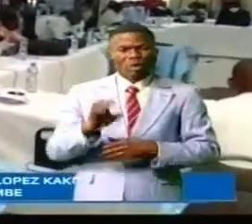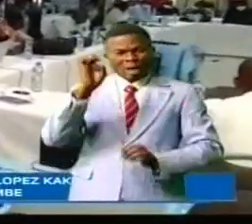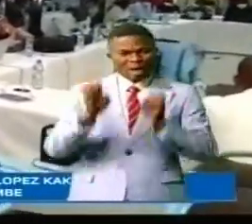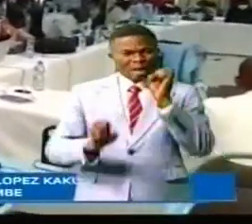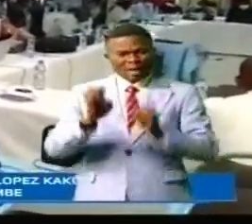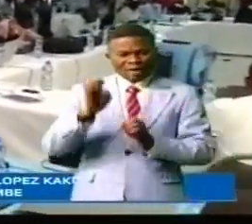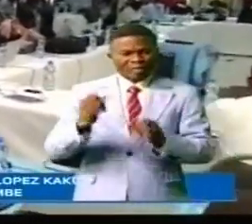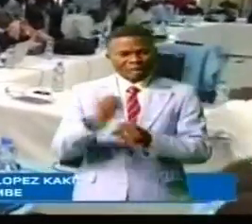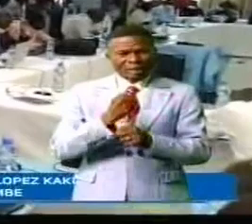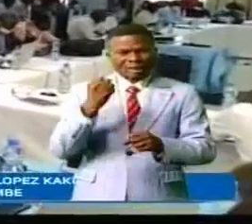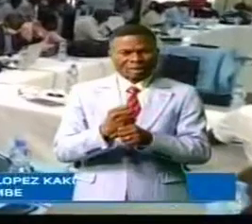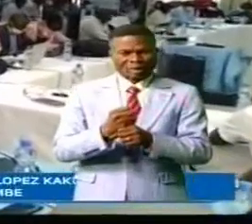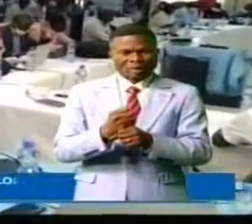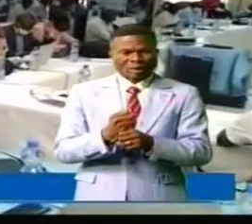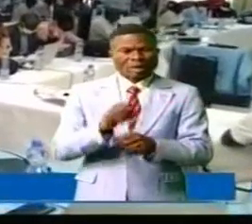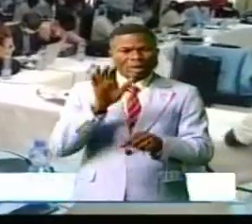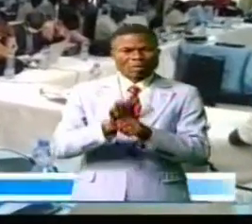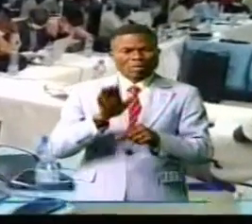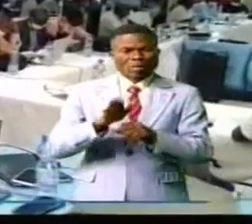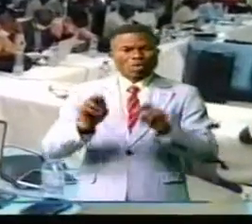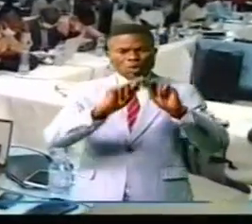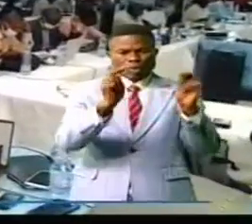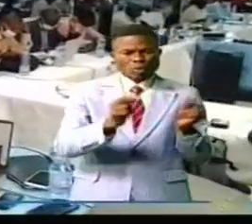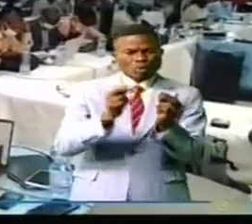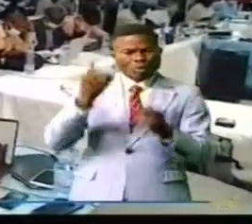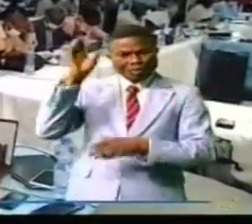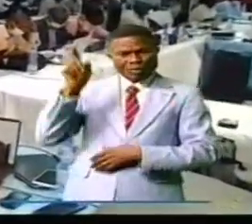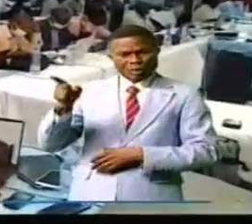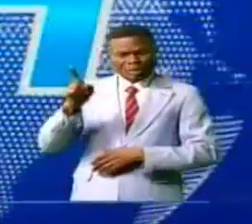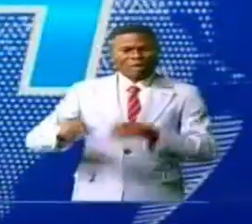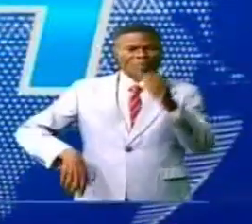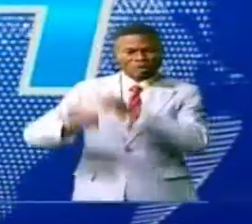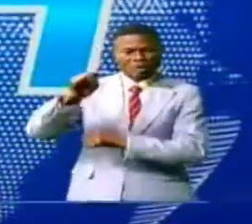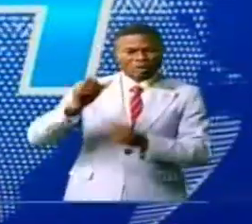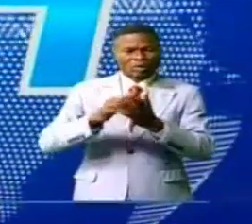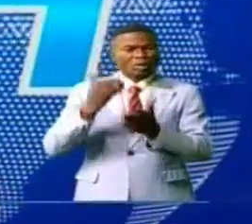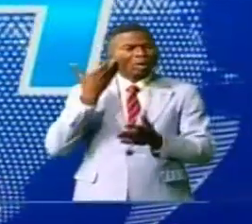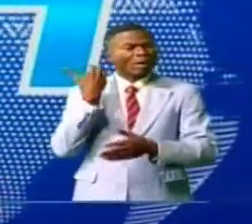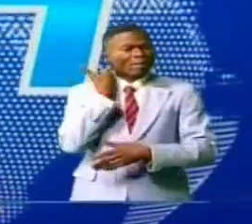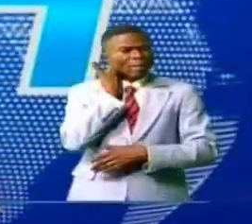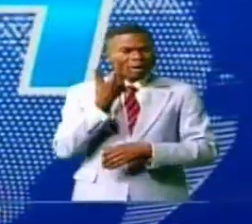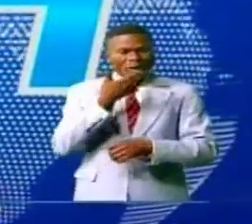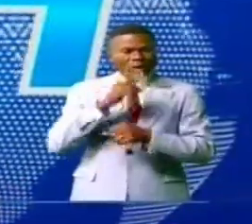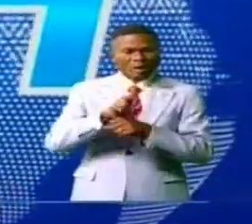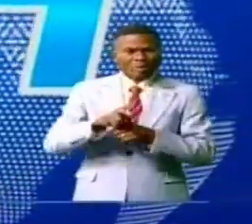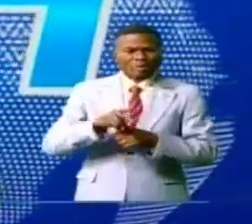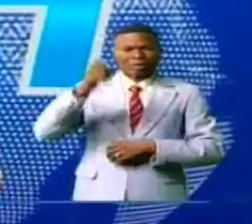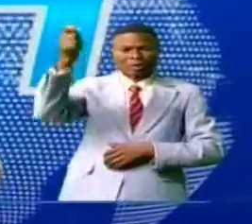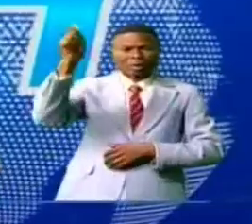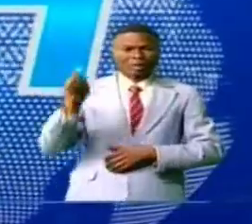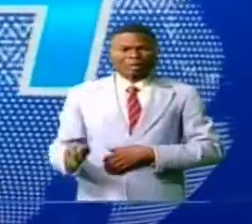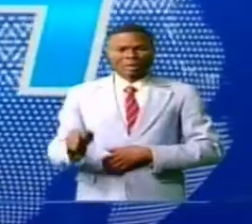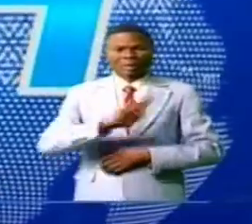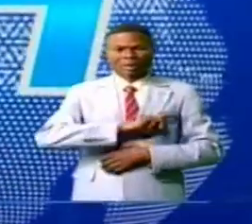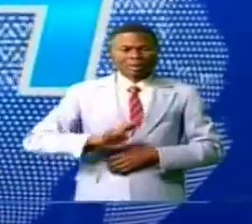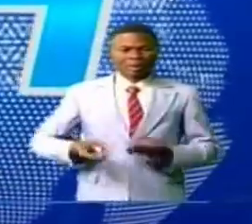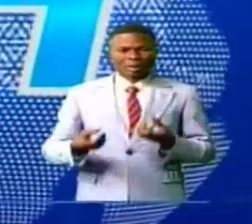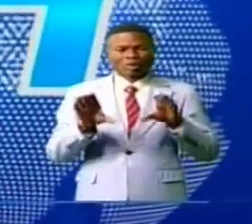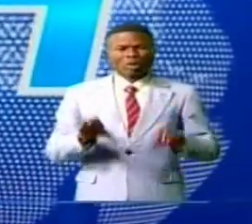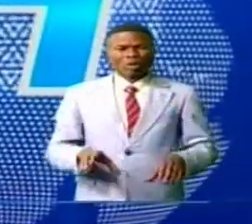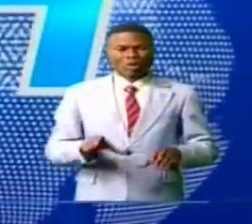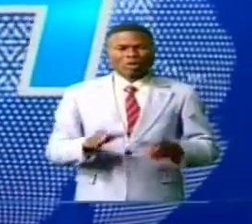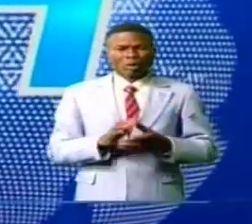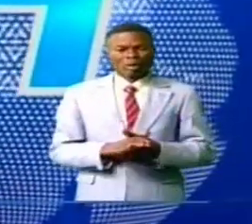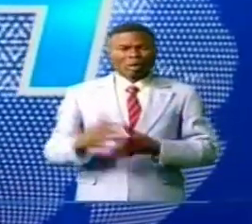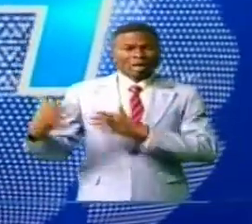évaluation opérationnelle des différentes commissions locales de la riposte. Les forces armées de la République démocratique du Congo